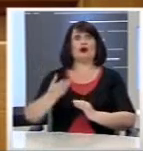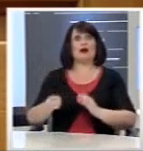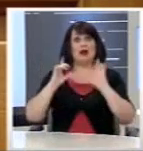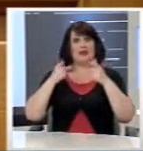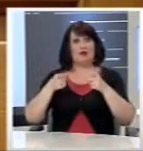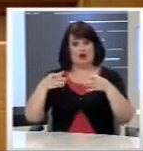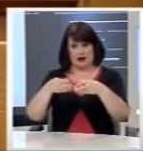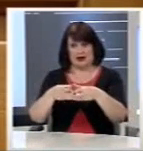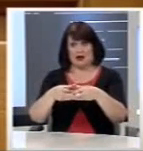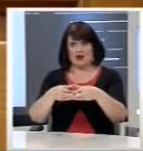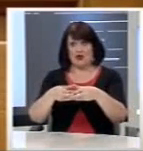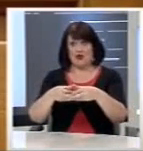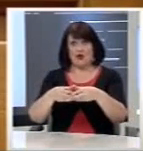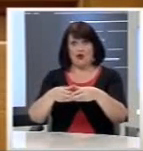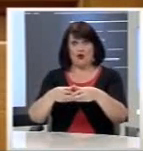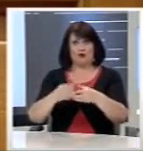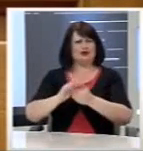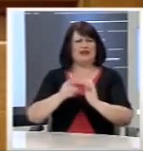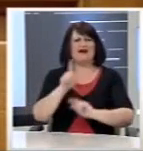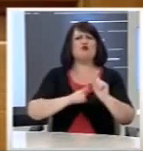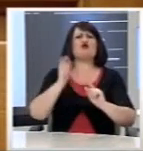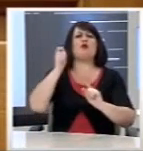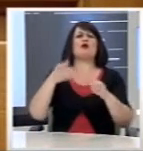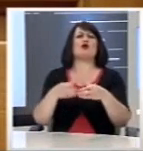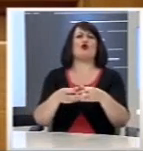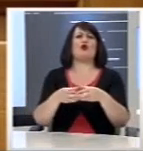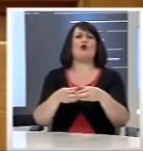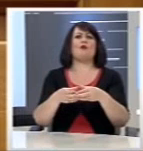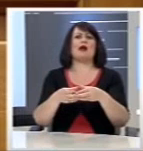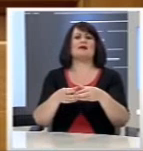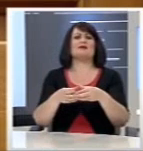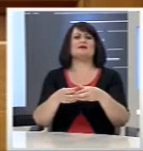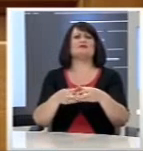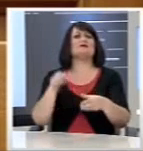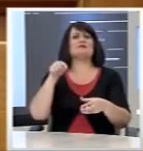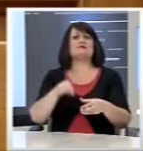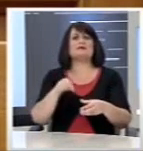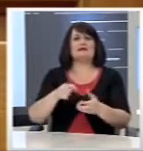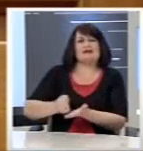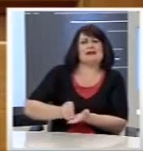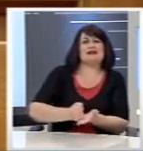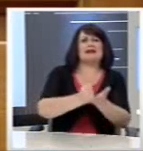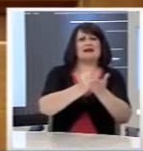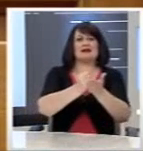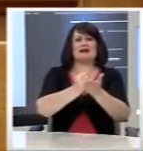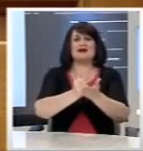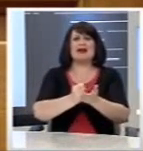οποιαδήποτε παράταξη, το κόμμα σου ή τη μικρότερη, δεν με ενδιαφέρει αυτό, σε βραχίωνα επιχειρηματικών συμφερόντων στη Βουλή.